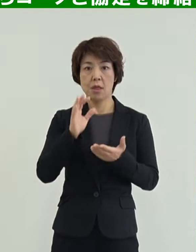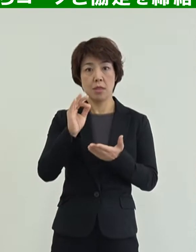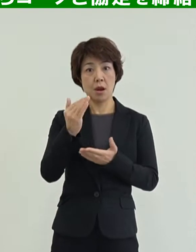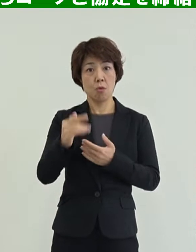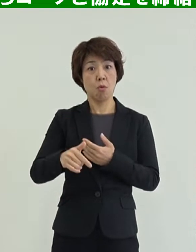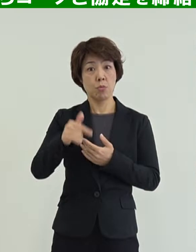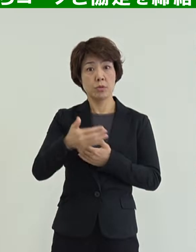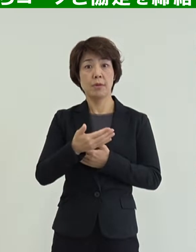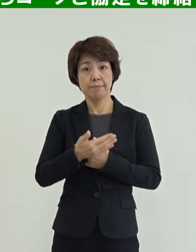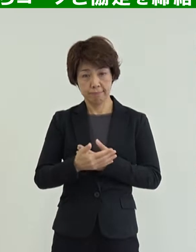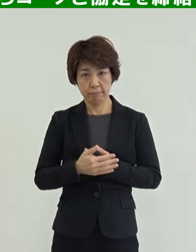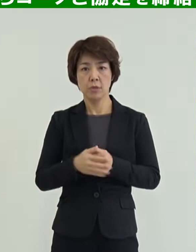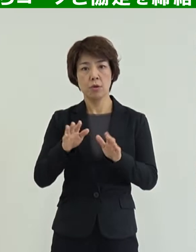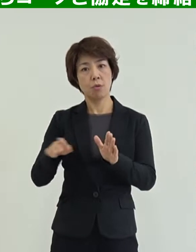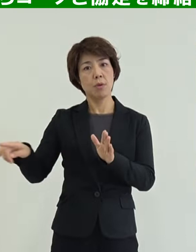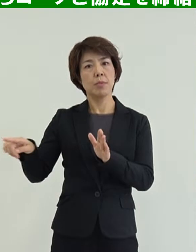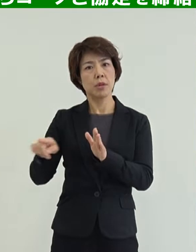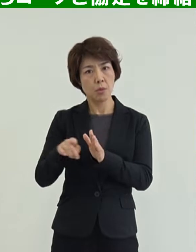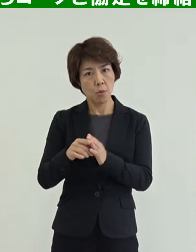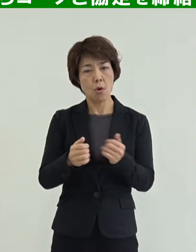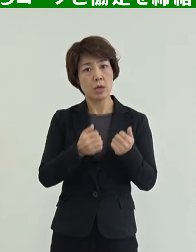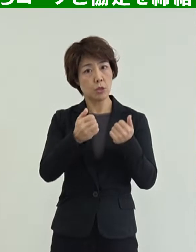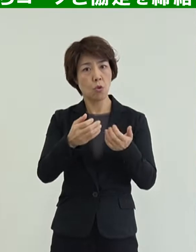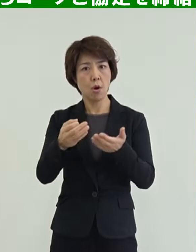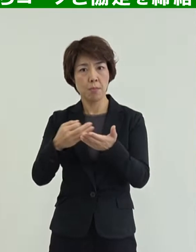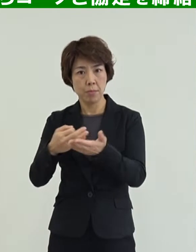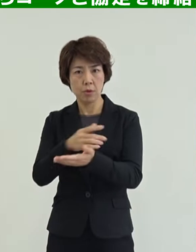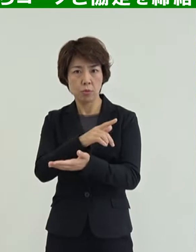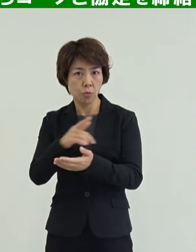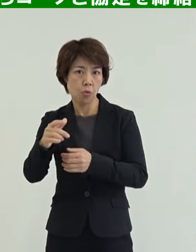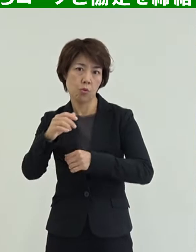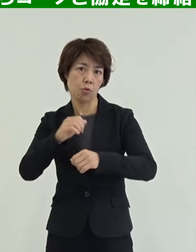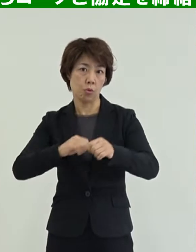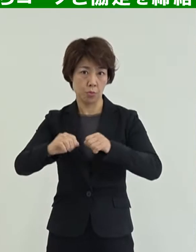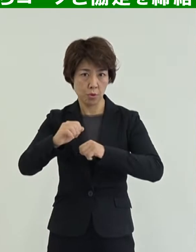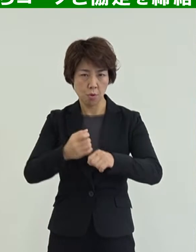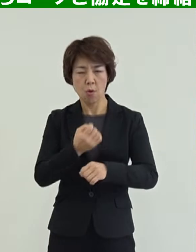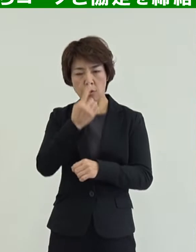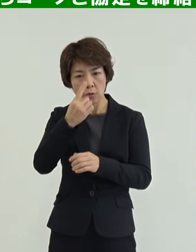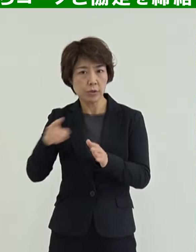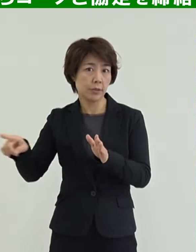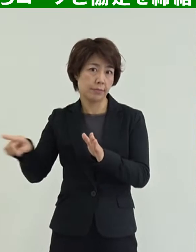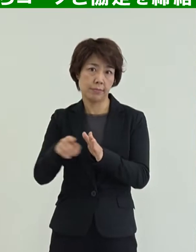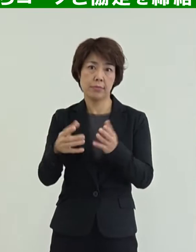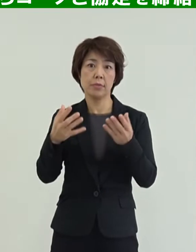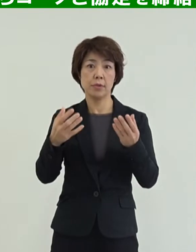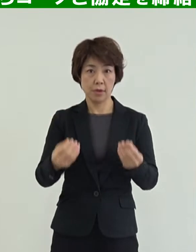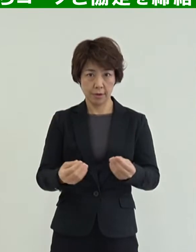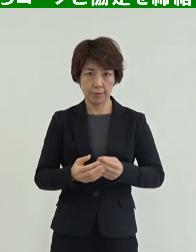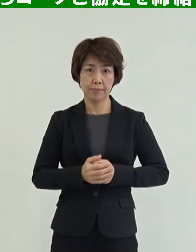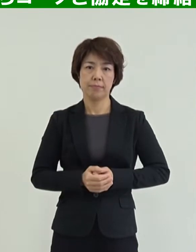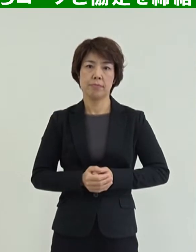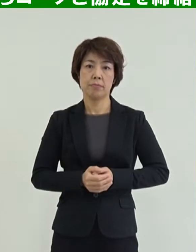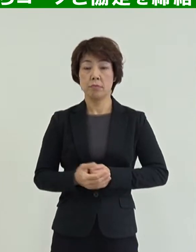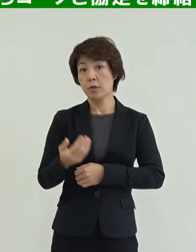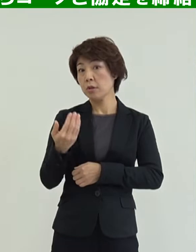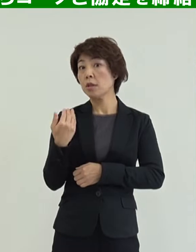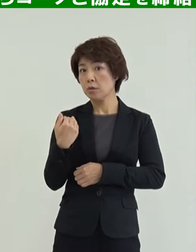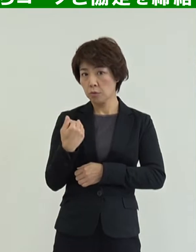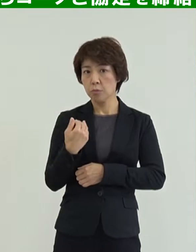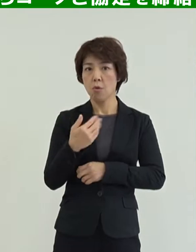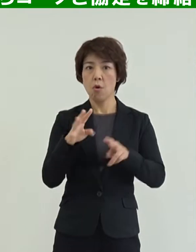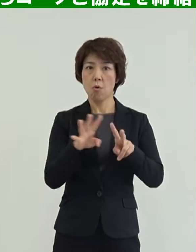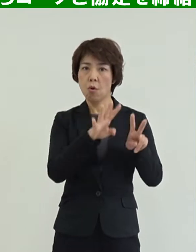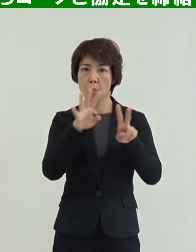サーにおかれましてはこれまでも移動販売等の取組を独自にされてきたところでございますが先日もあの